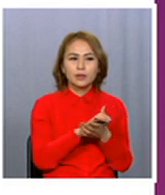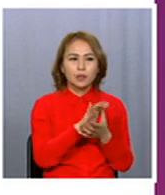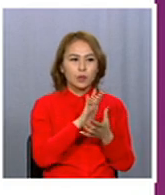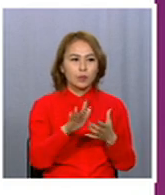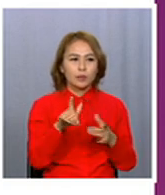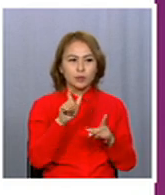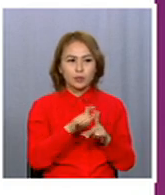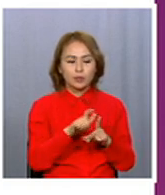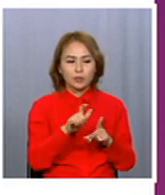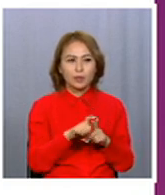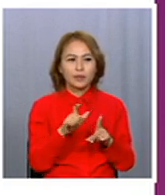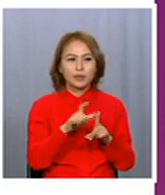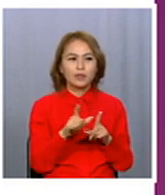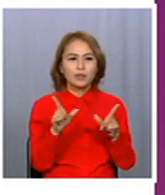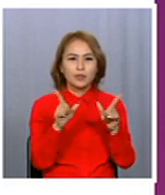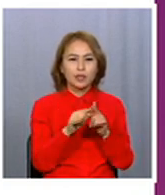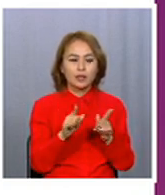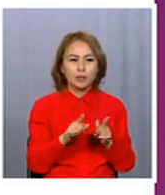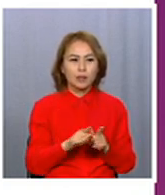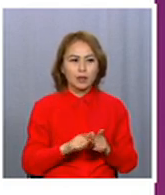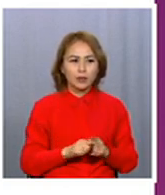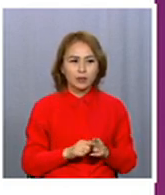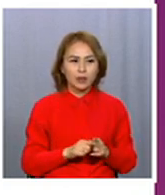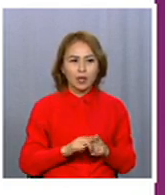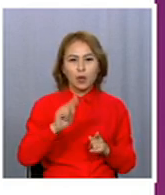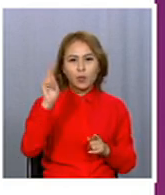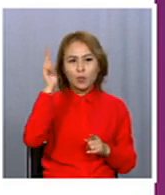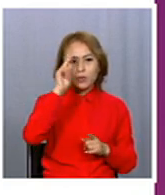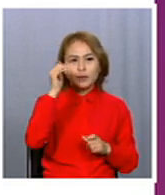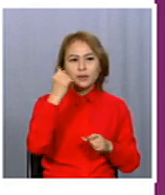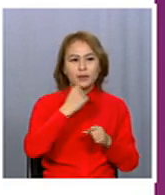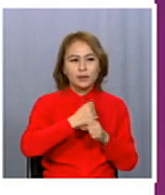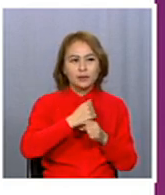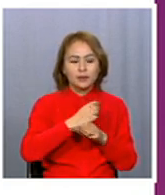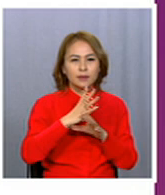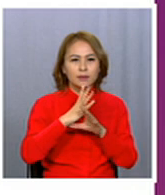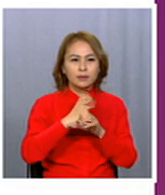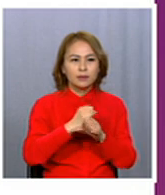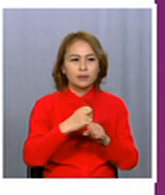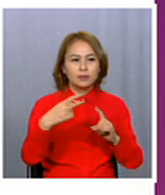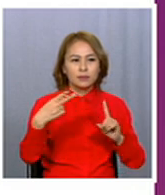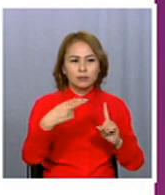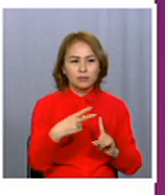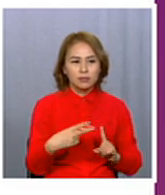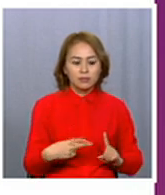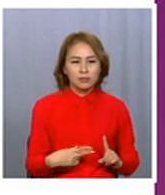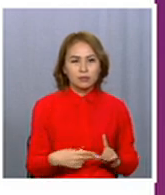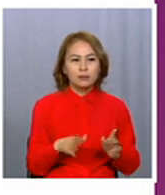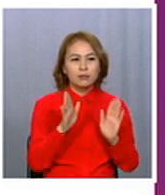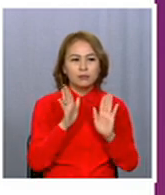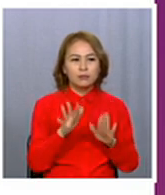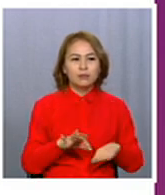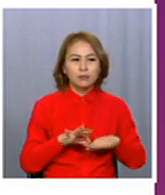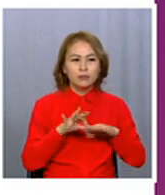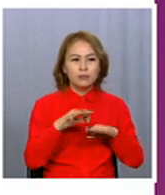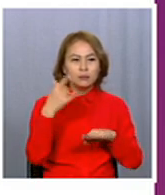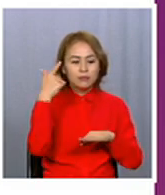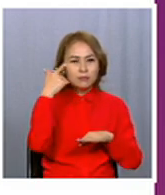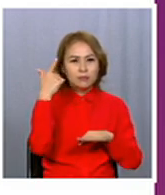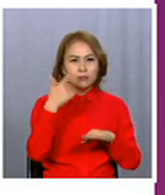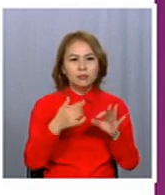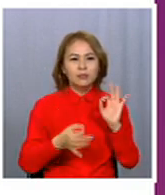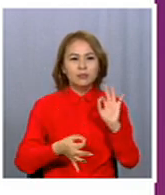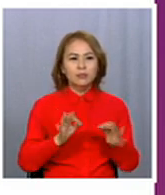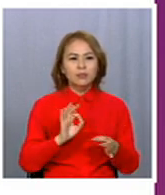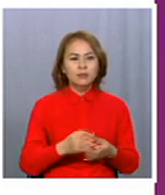значение незнакомых слов и словосочетаний по контексту. Научитесь составлять краткий текст. Будете